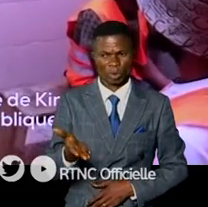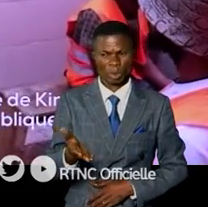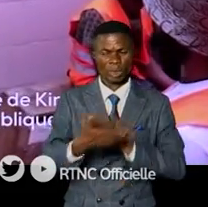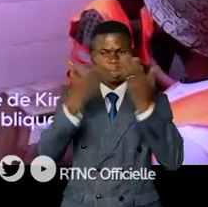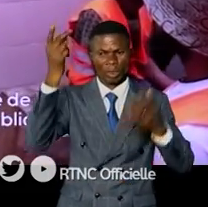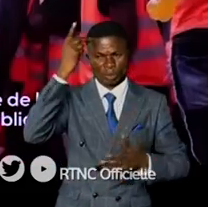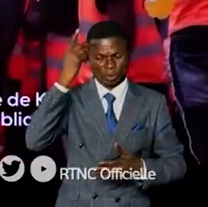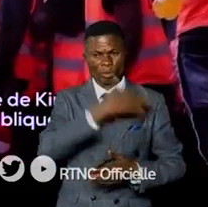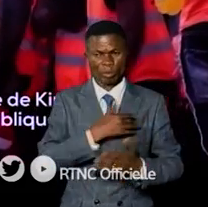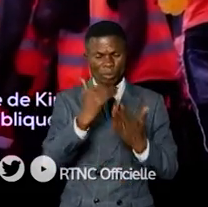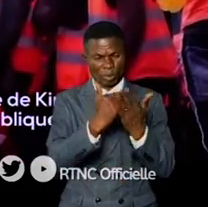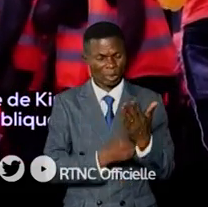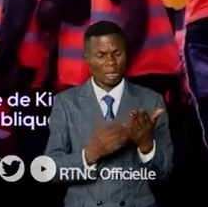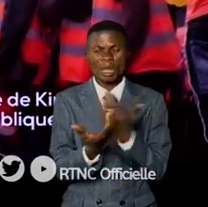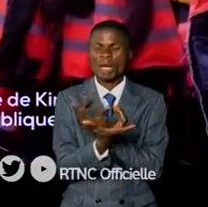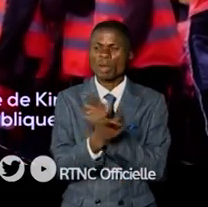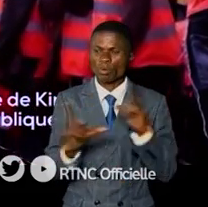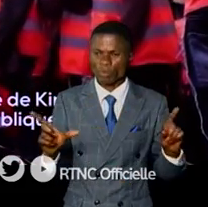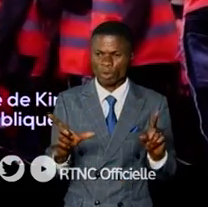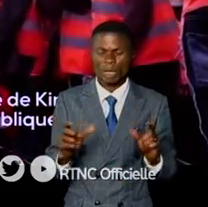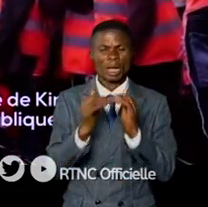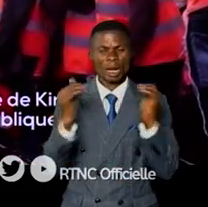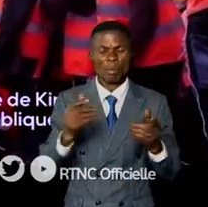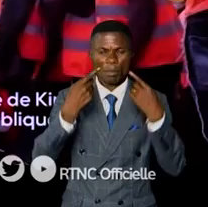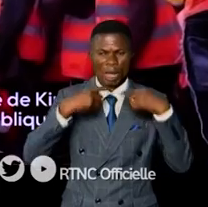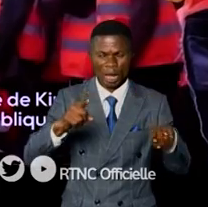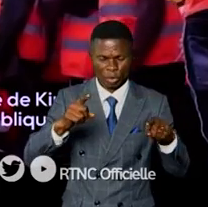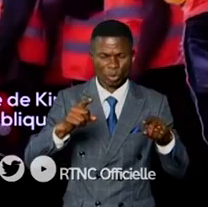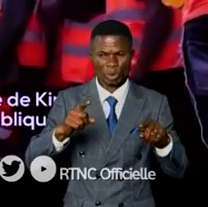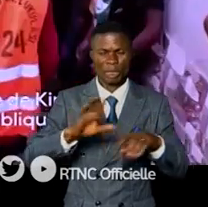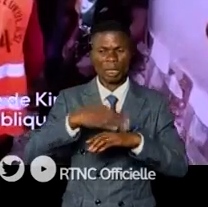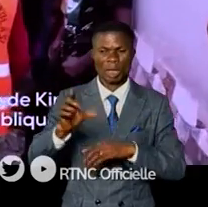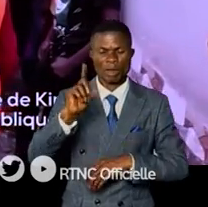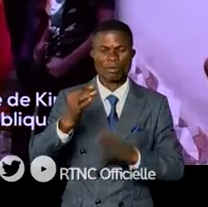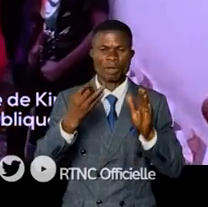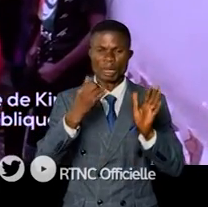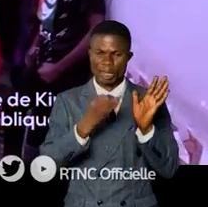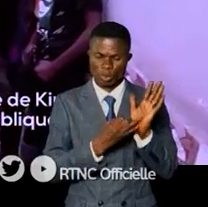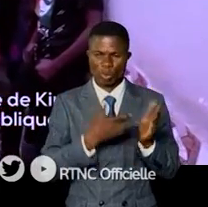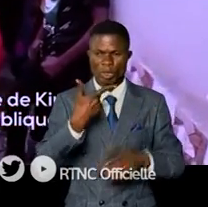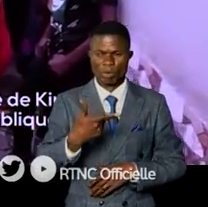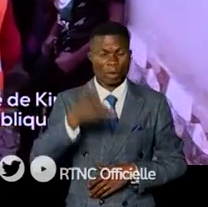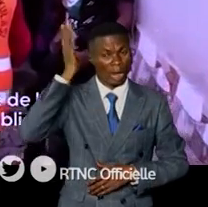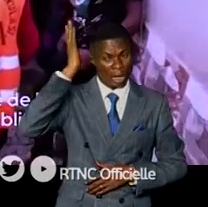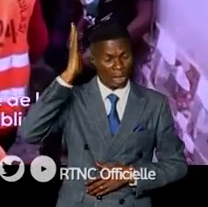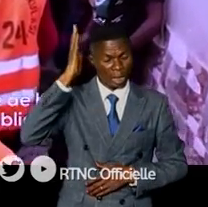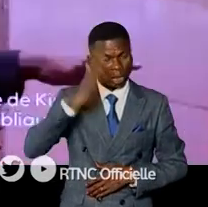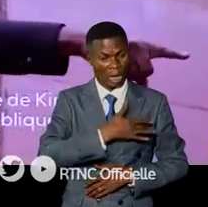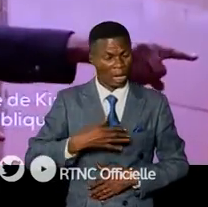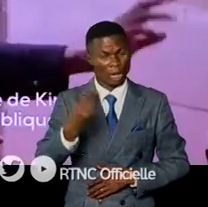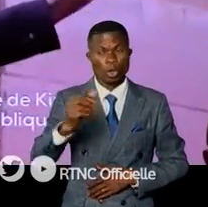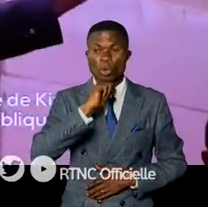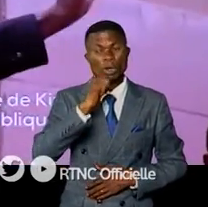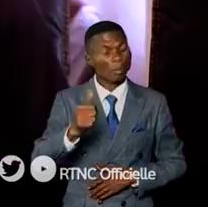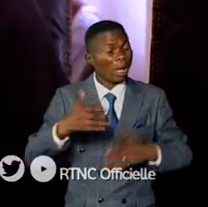Cette identification volontaire est le calme qui annonce l'orage. Après le 28 février, le Kulunas qui ne se sera pas